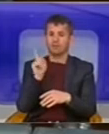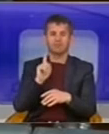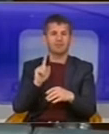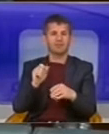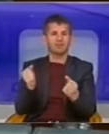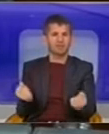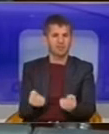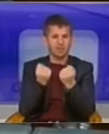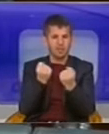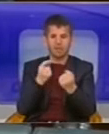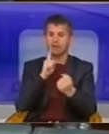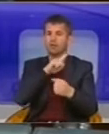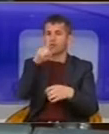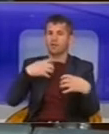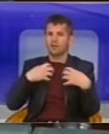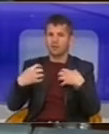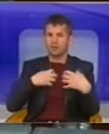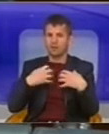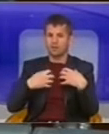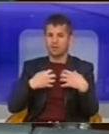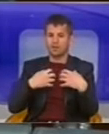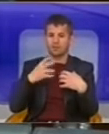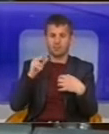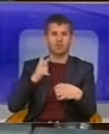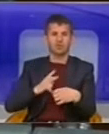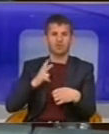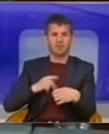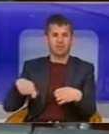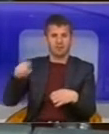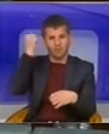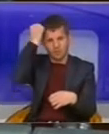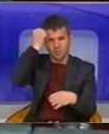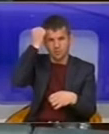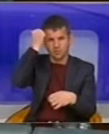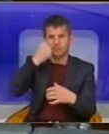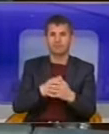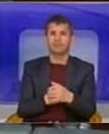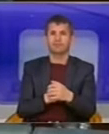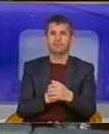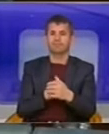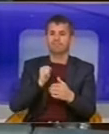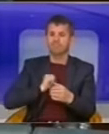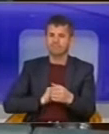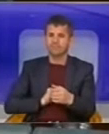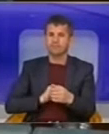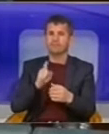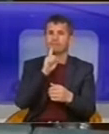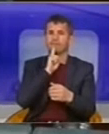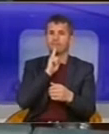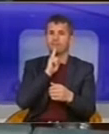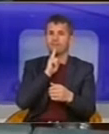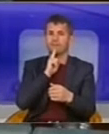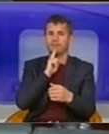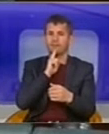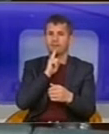papërballueshme, aktorët e teatrove të disa qyteteve të Kosovës janë detyruar të zgjedhin